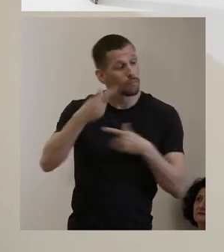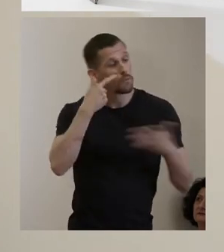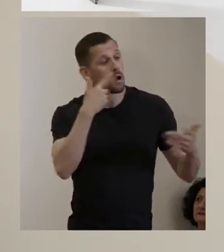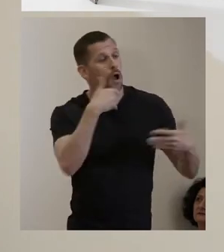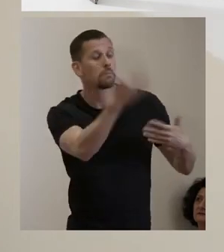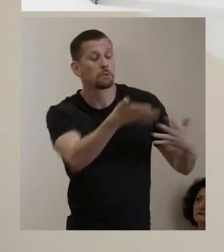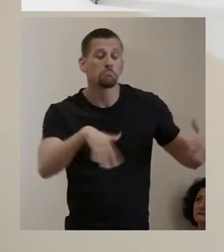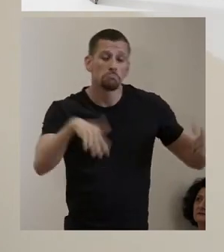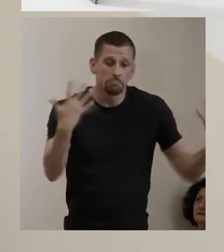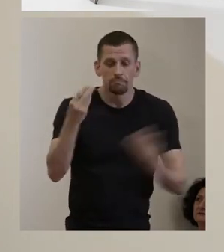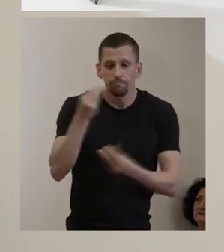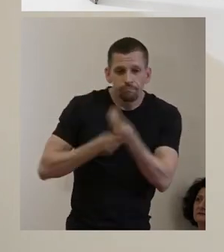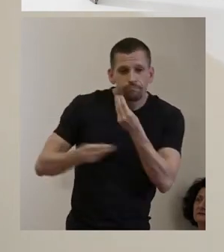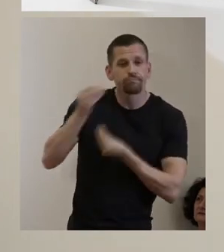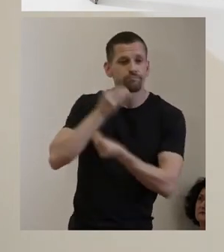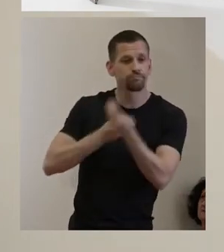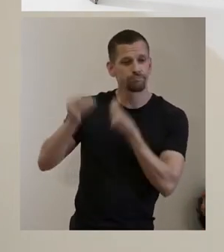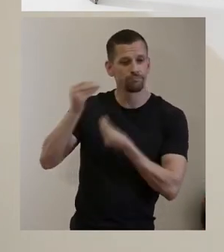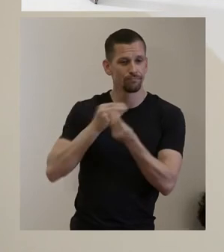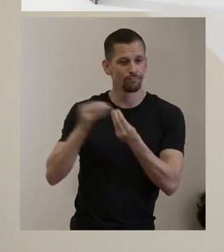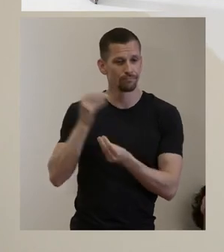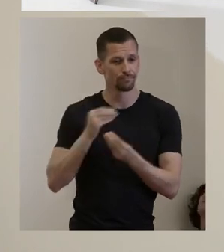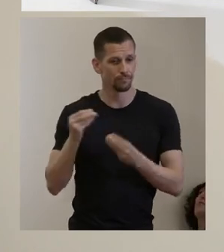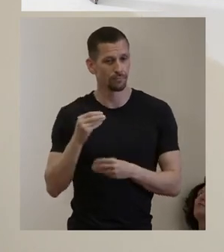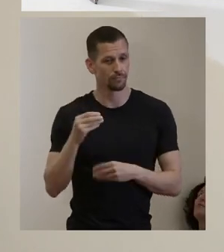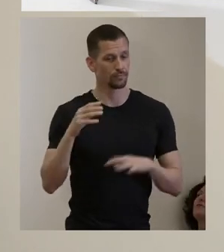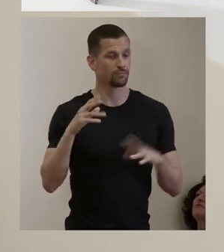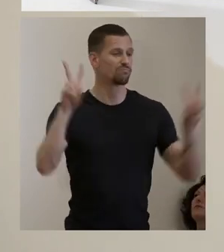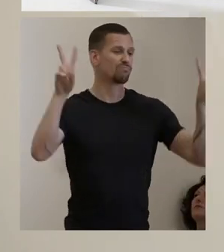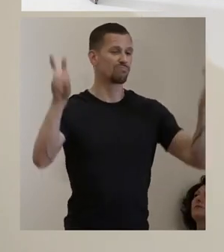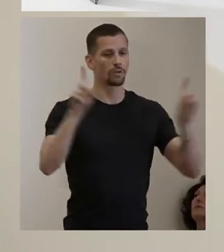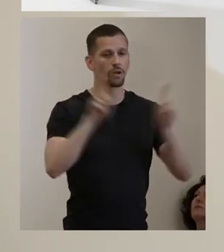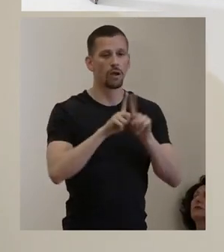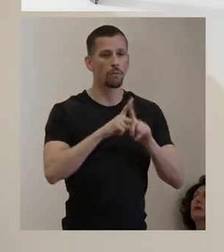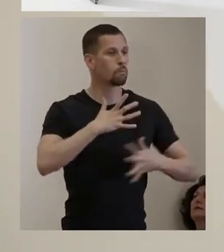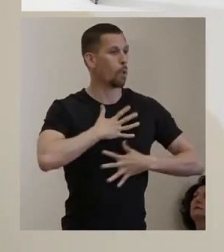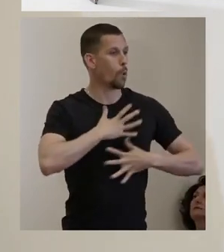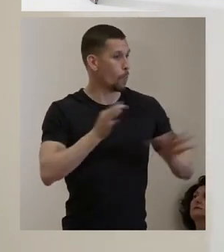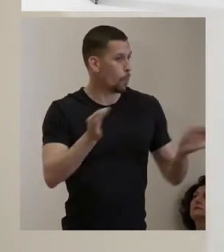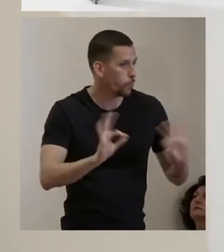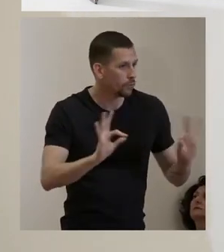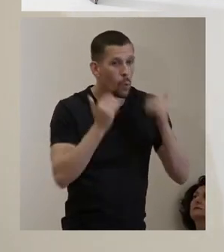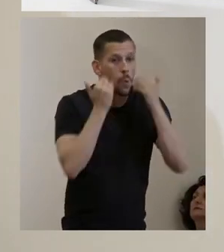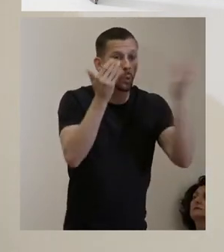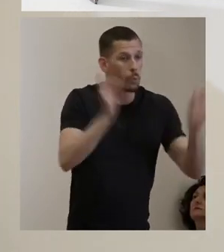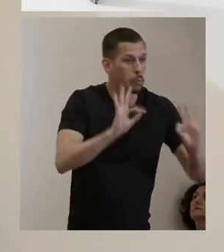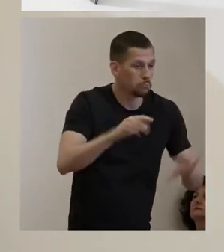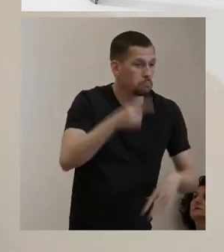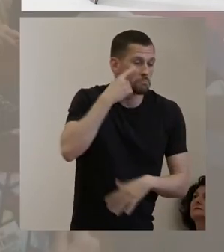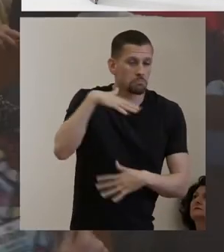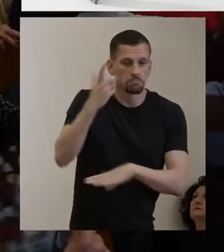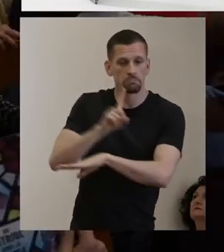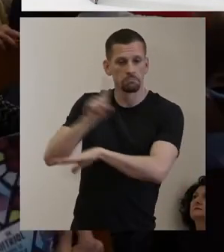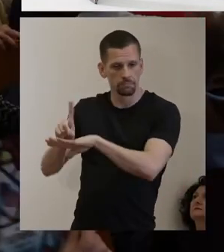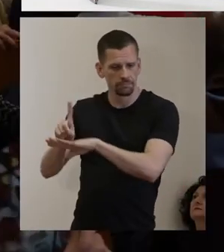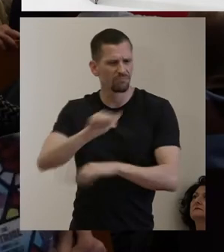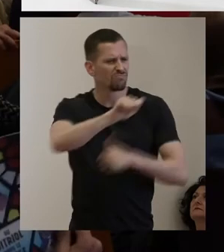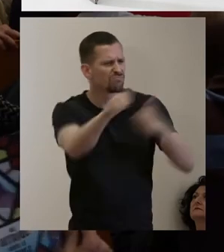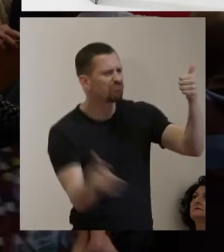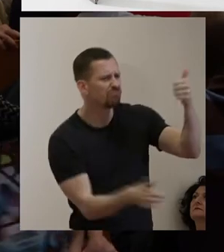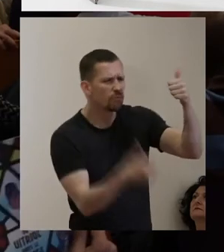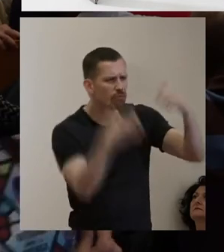honte, nous rapporte le mousse Silas Told qui témoigne de cet épisode. Le repas